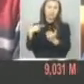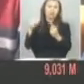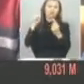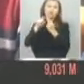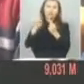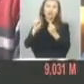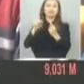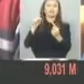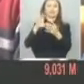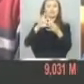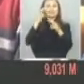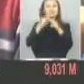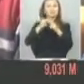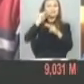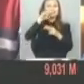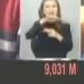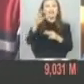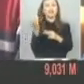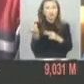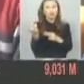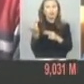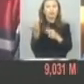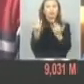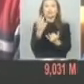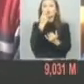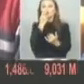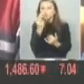กและบัวดูฝูงควาย